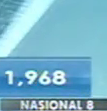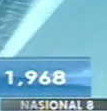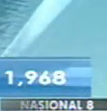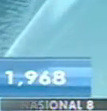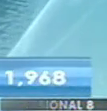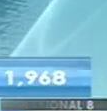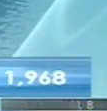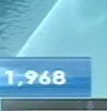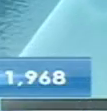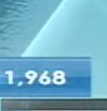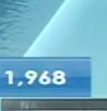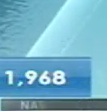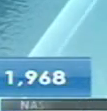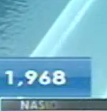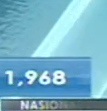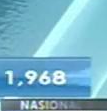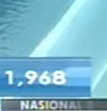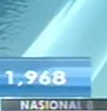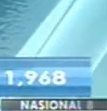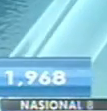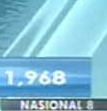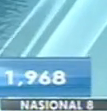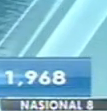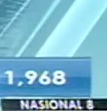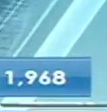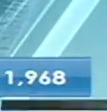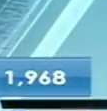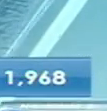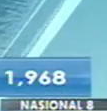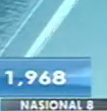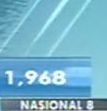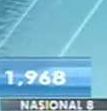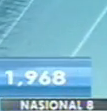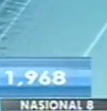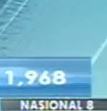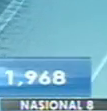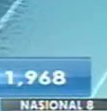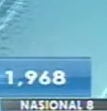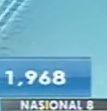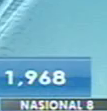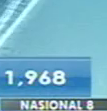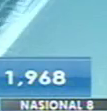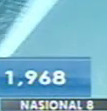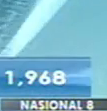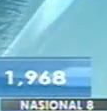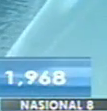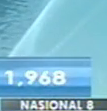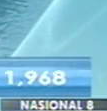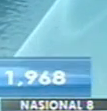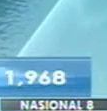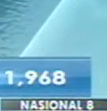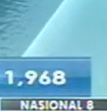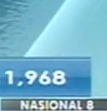buford dan dua di membakut sementara di Sarawak bahagian samarahan masih mencatat jumlah paling ramai iaitu 490